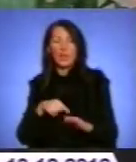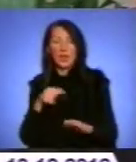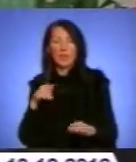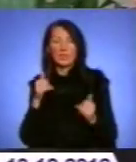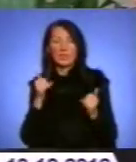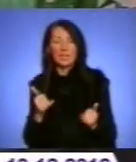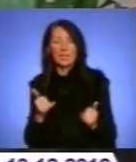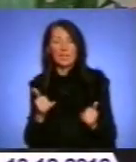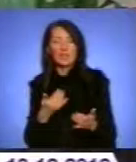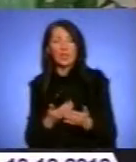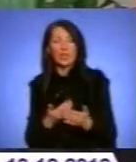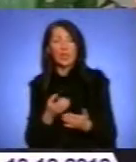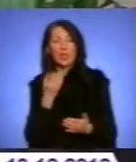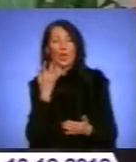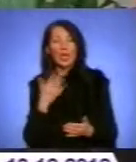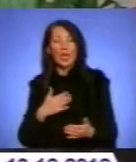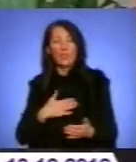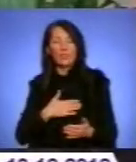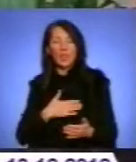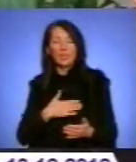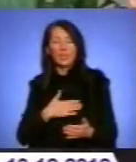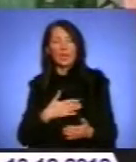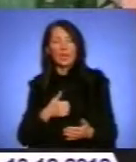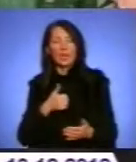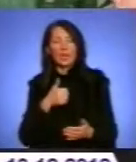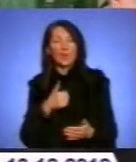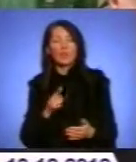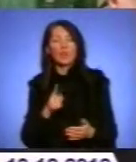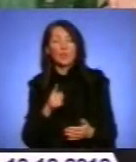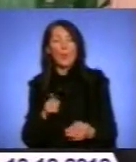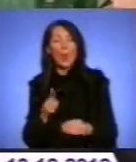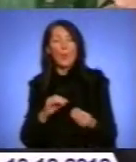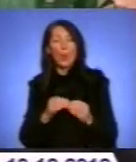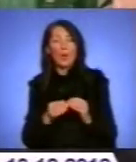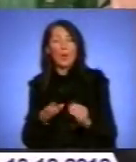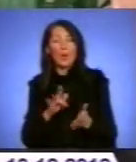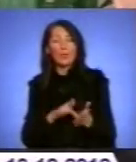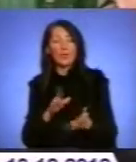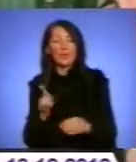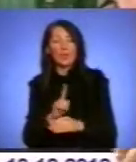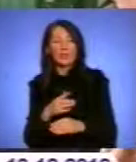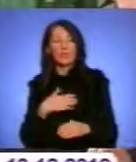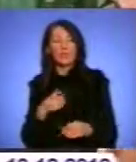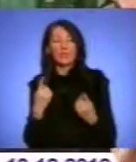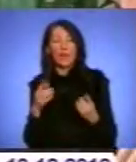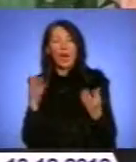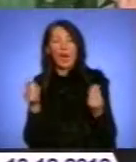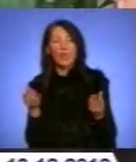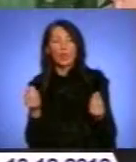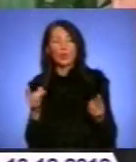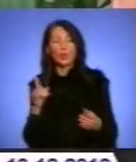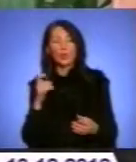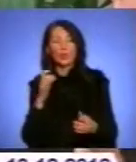Зараз, наприклад, коли в нас, в чому проблема міста Тернополя? У нас висока вологість. У нас вологість